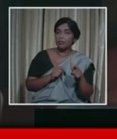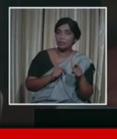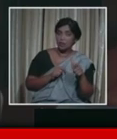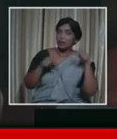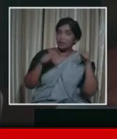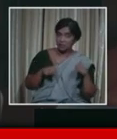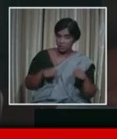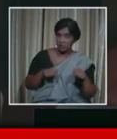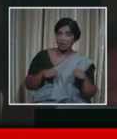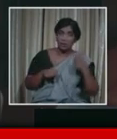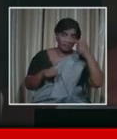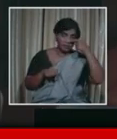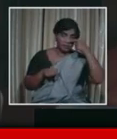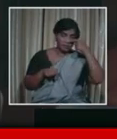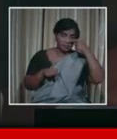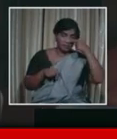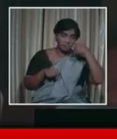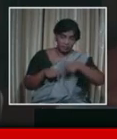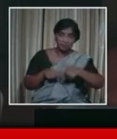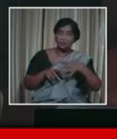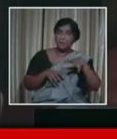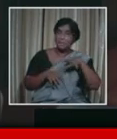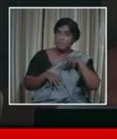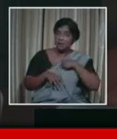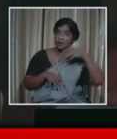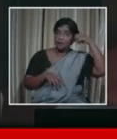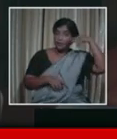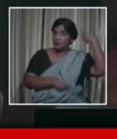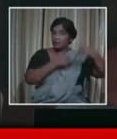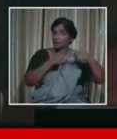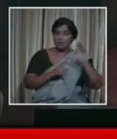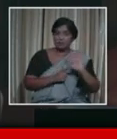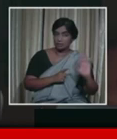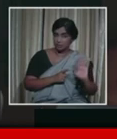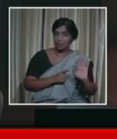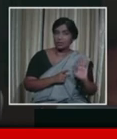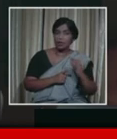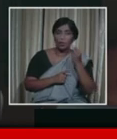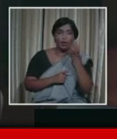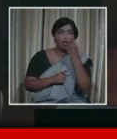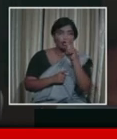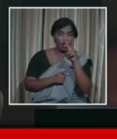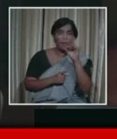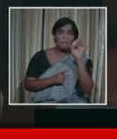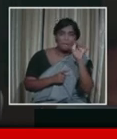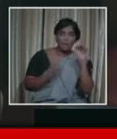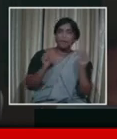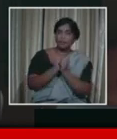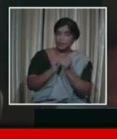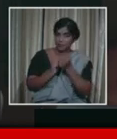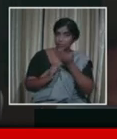ada indana magin pawichchi karana viduli balaya wenuwata rupiyal 12 en 15 en karagannata